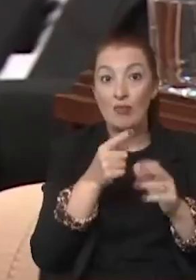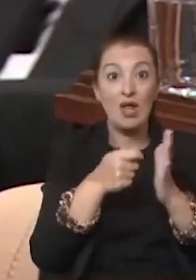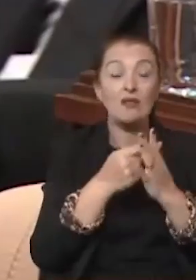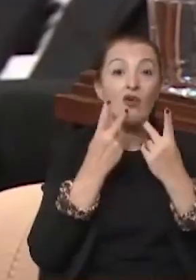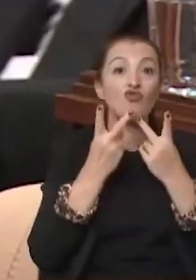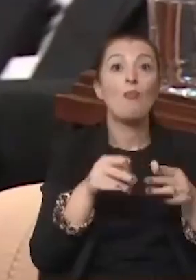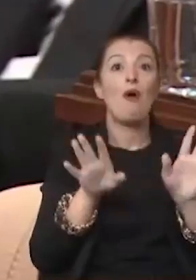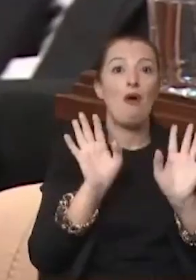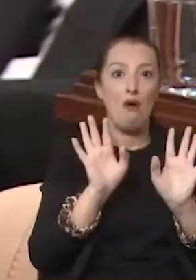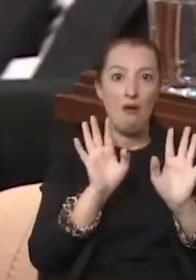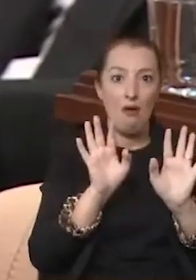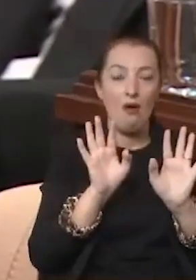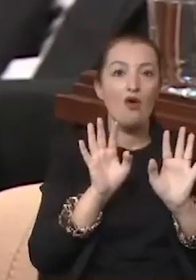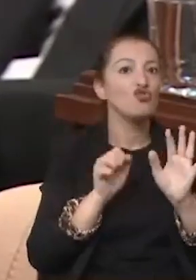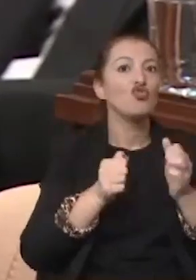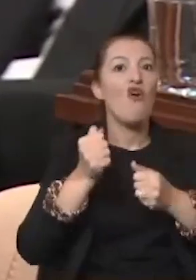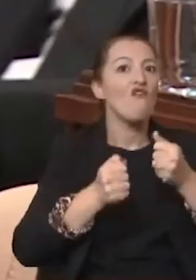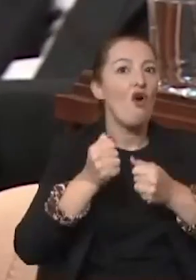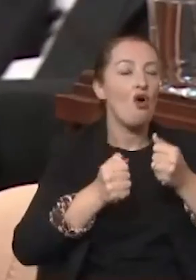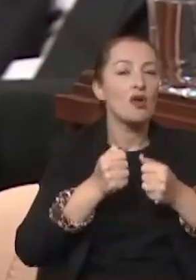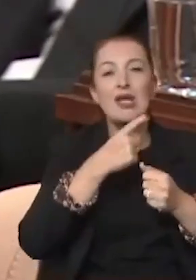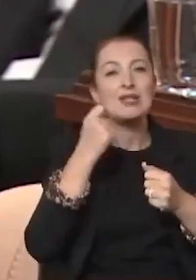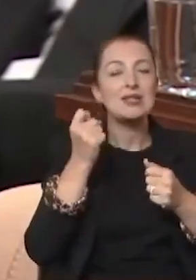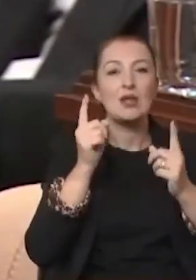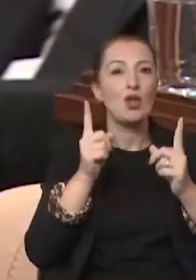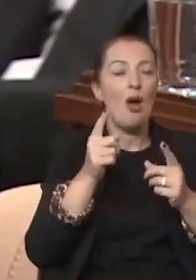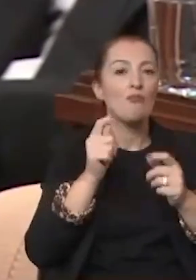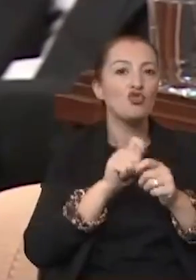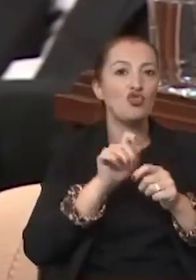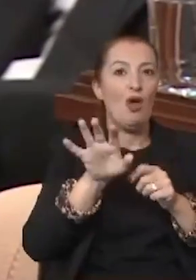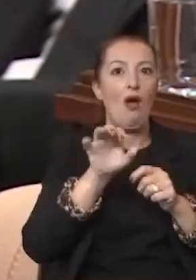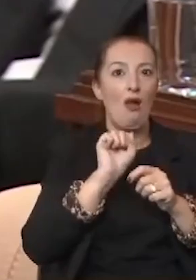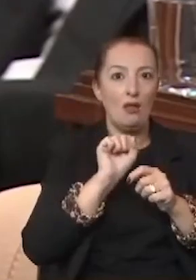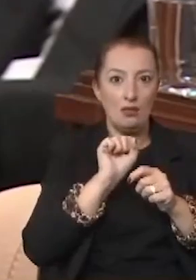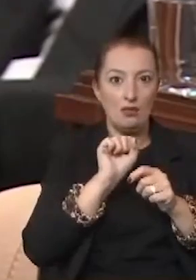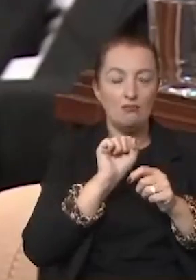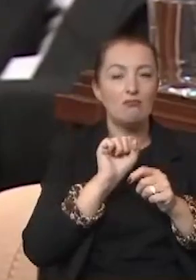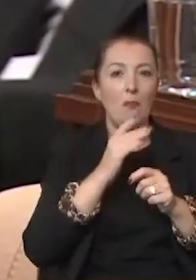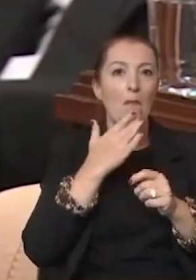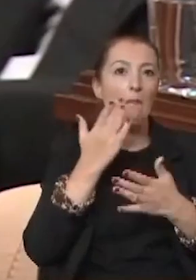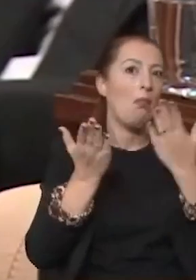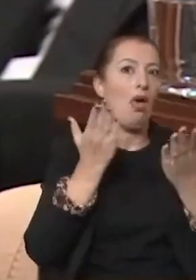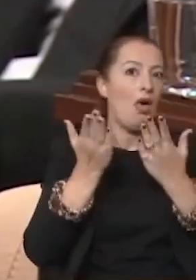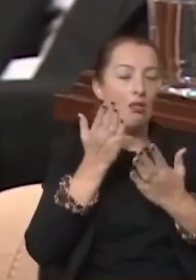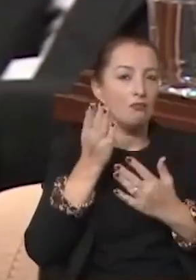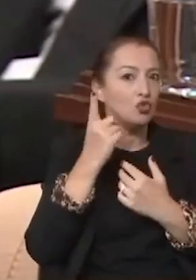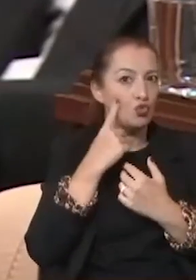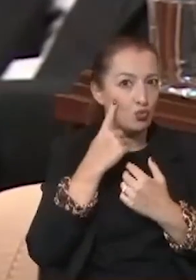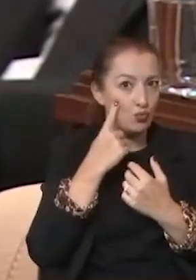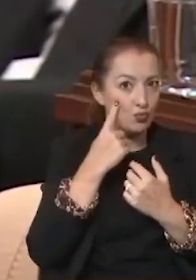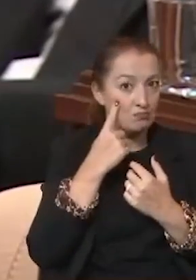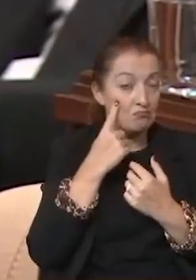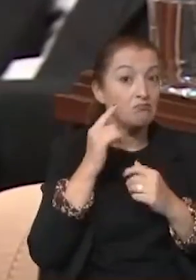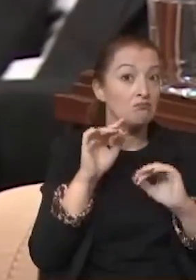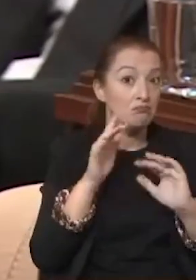vermeyin. Şoförünün işte geçmiş dönemde işe alındığı gibi mazeretler duyduk.